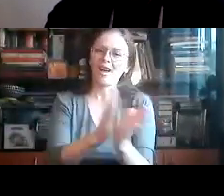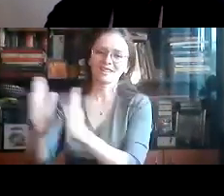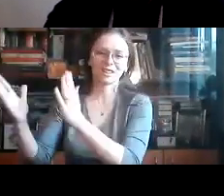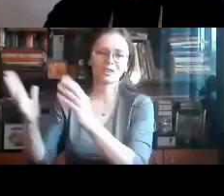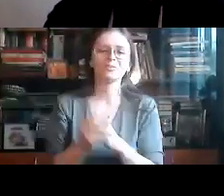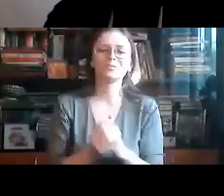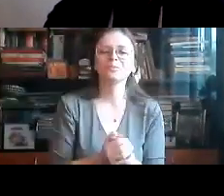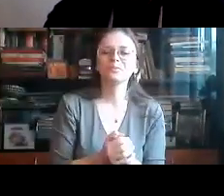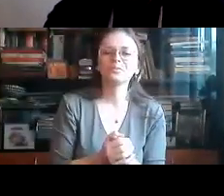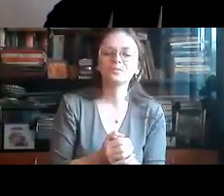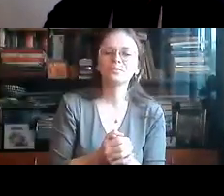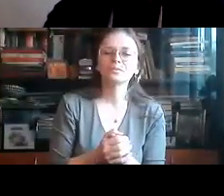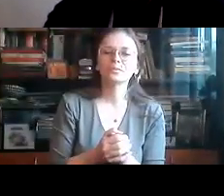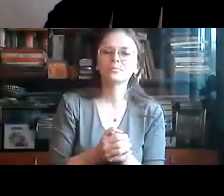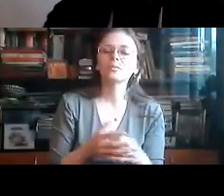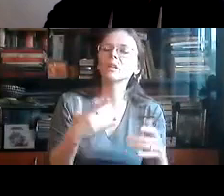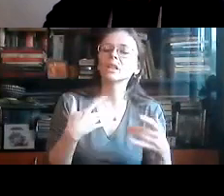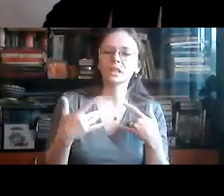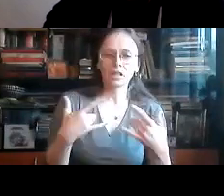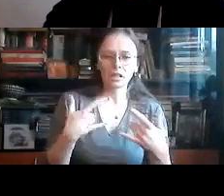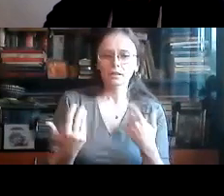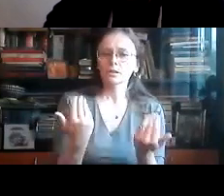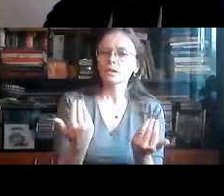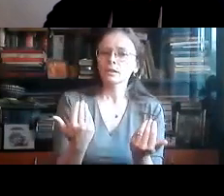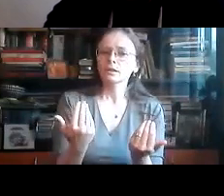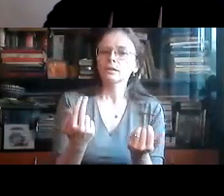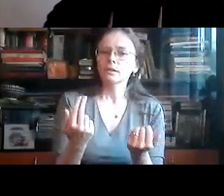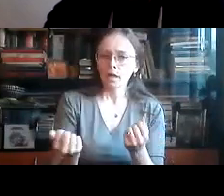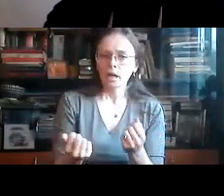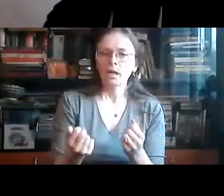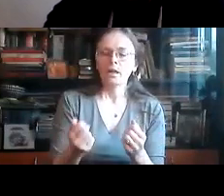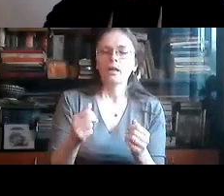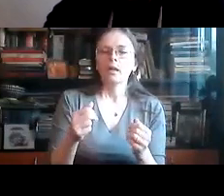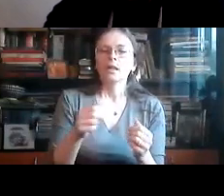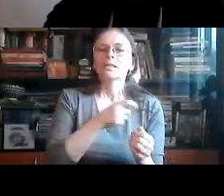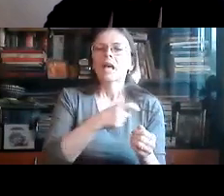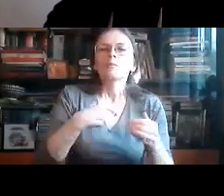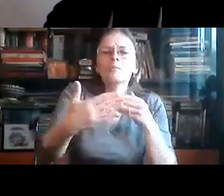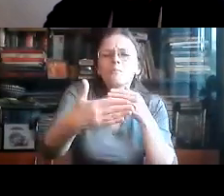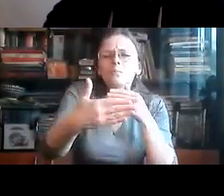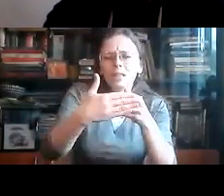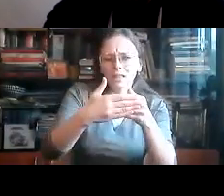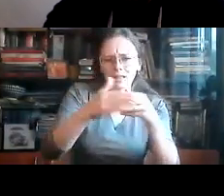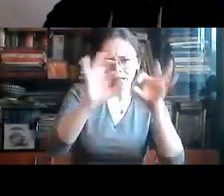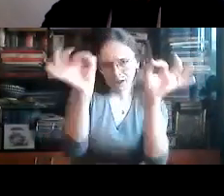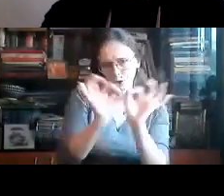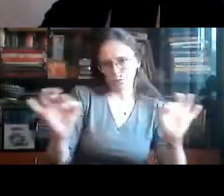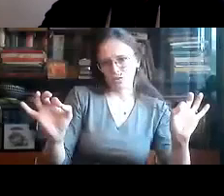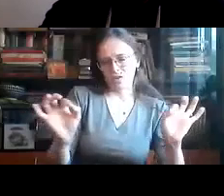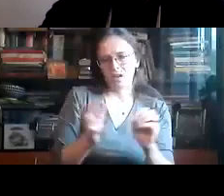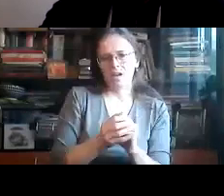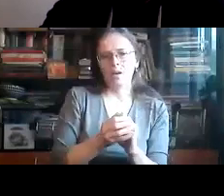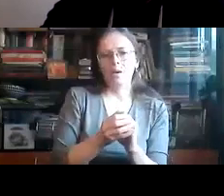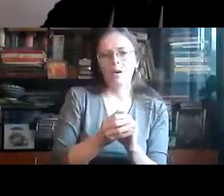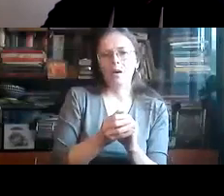Театр, да, театр — это такое самое контактное, наверное, из искусств. Можно сидеть дома, писать